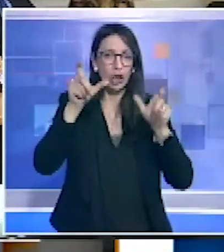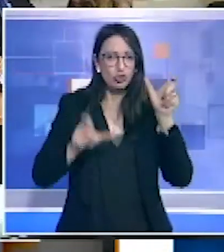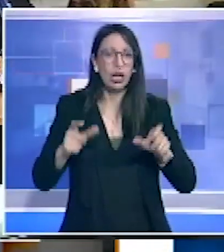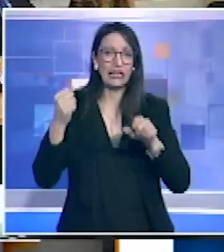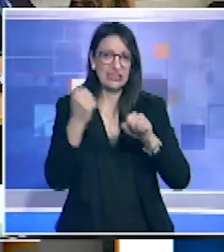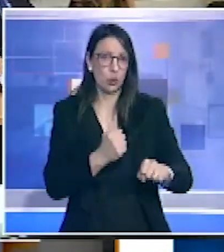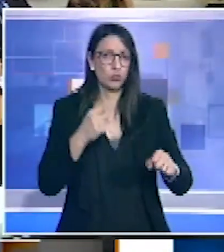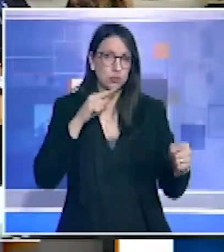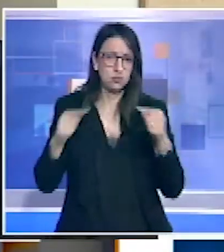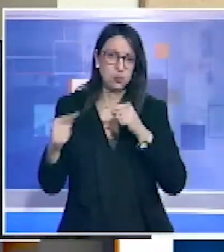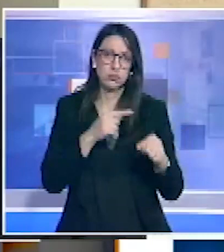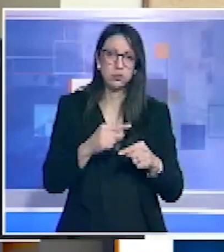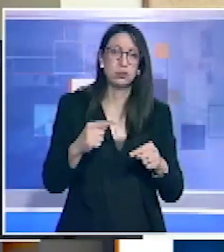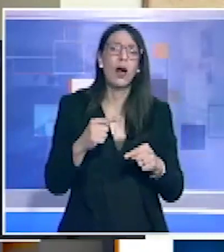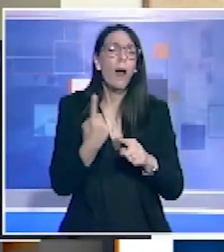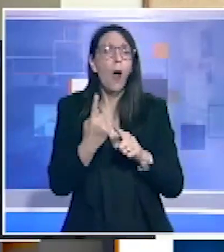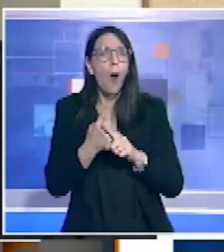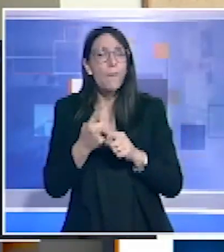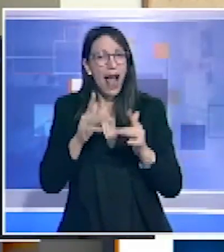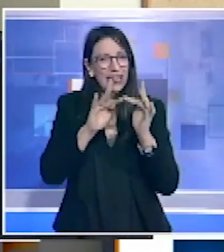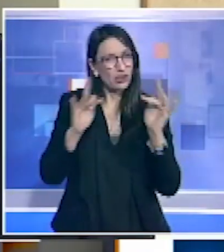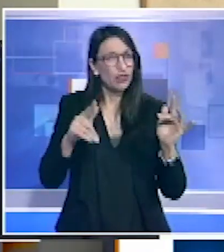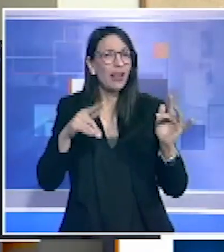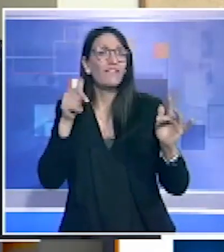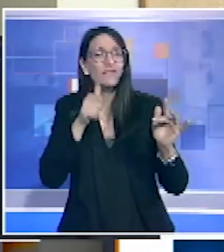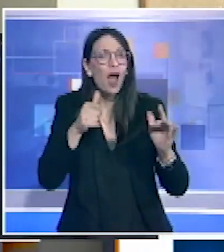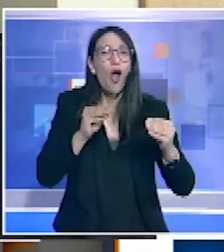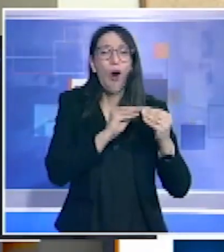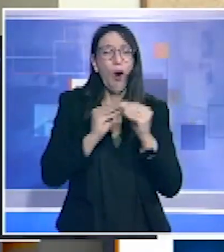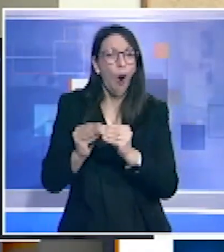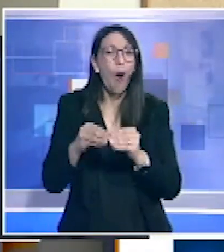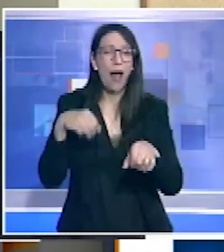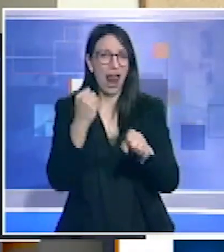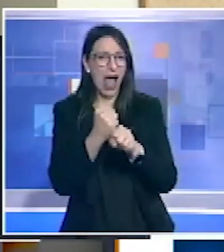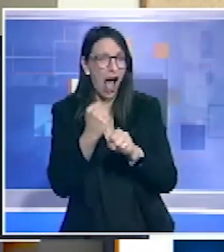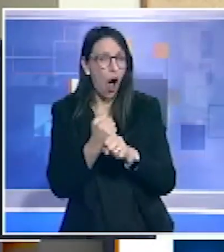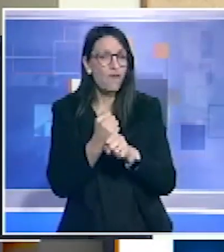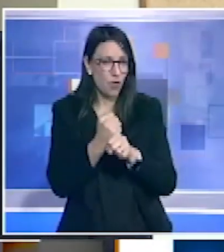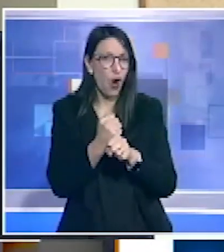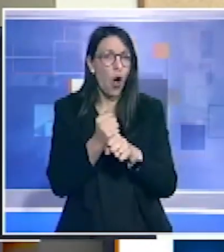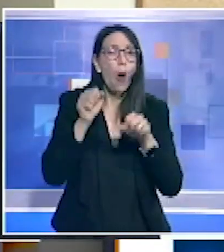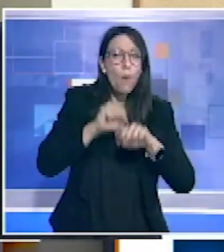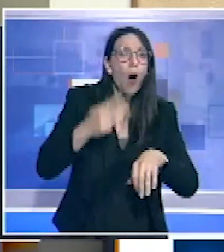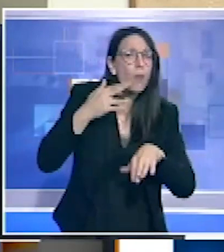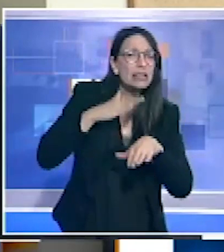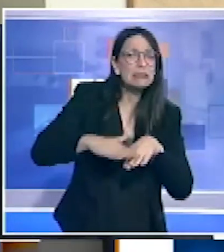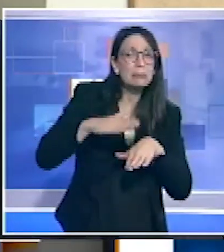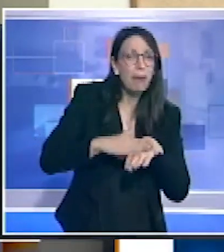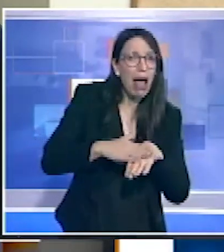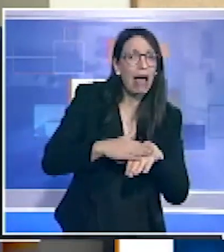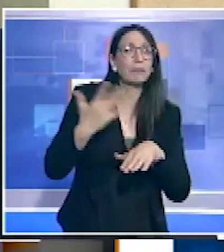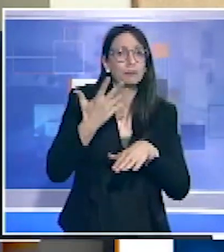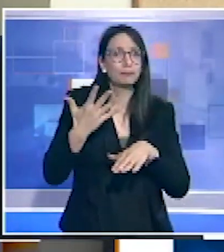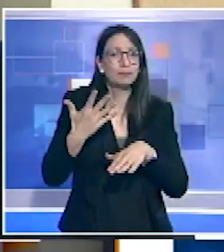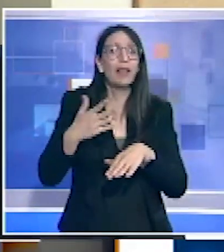istituzioni simulare in un luogo digitale le costruzioni le fasi di lavoro e quindi poter sperimentare ad esempio l'adozione di